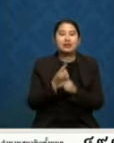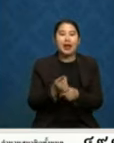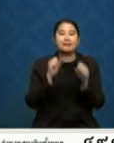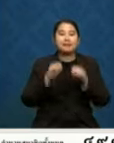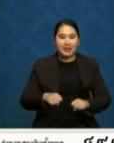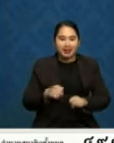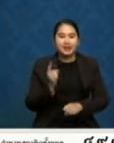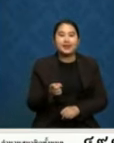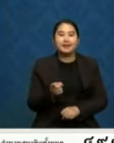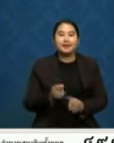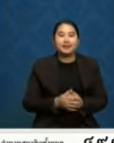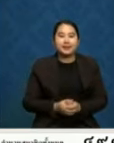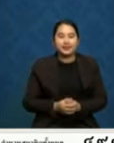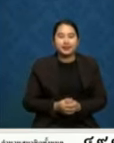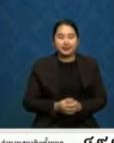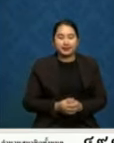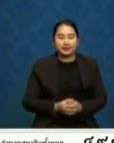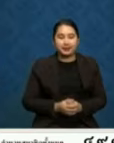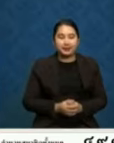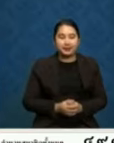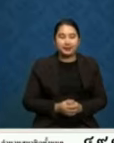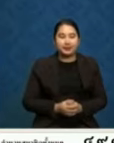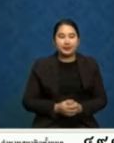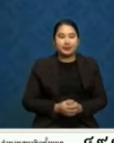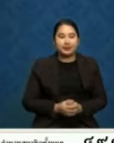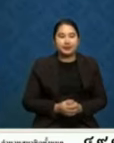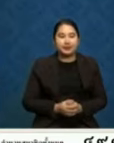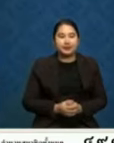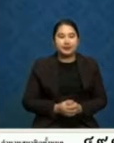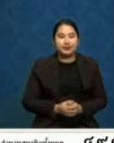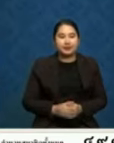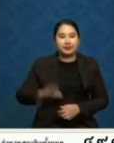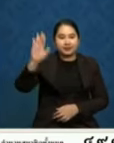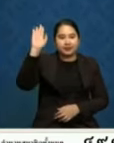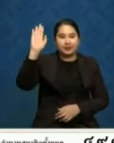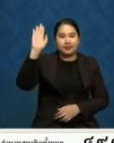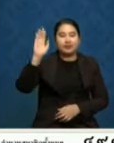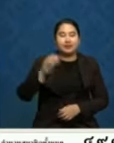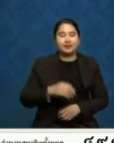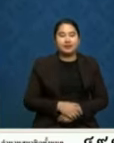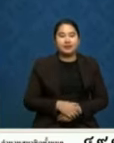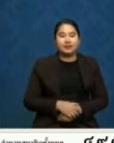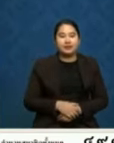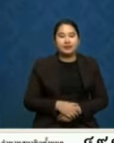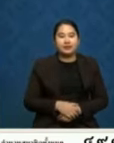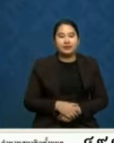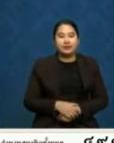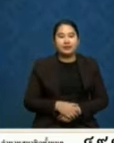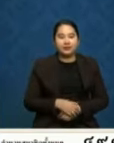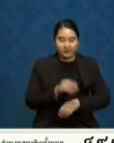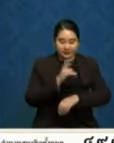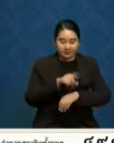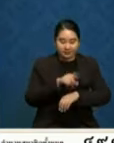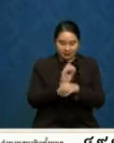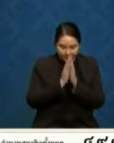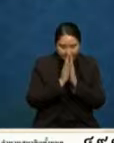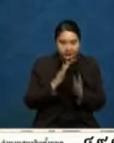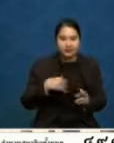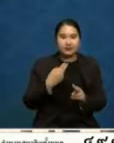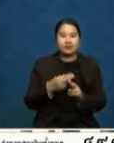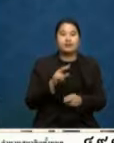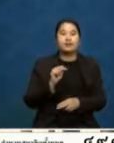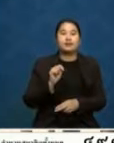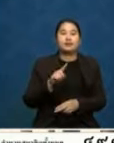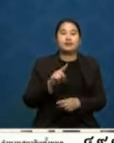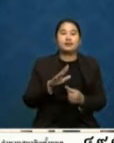ครับ ครับขอบคุณครับ ท่านประธานครับ ครับเชิญครับเชิญครับ ท่านประธานที่เคารพผมณัฐวุฒิบัวประทุม